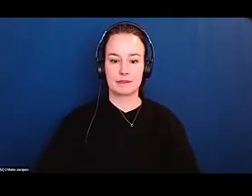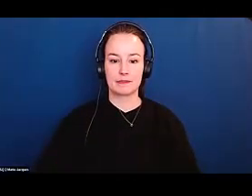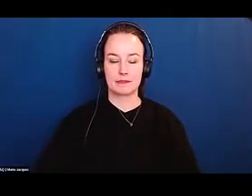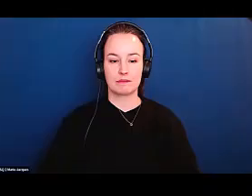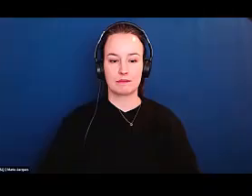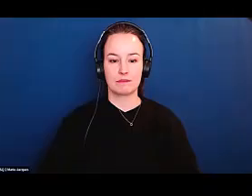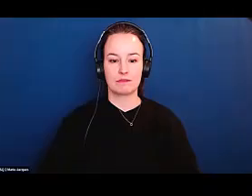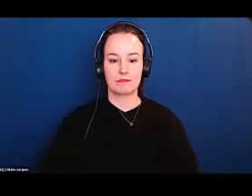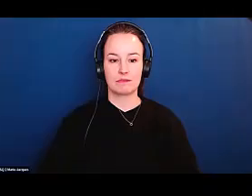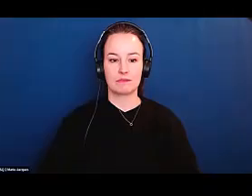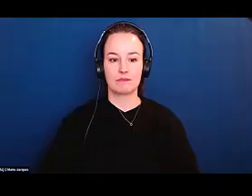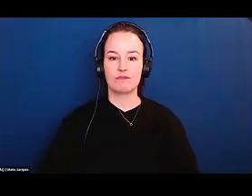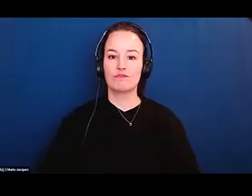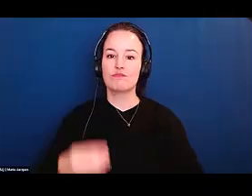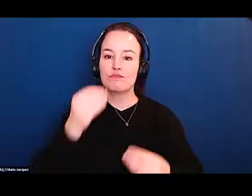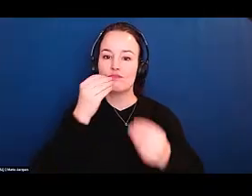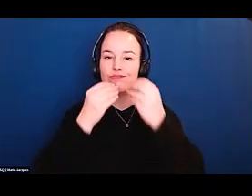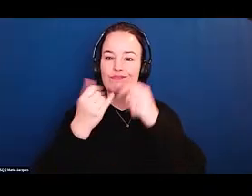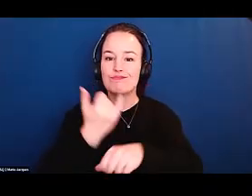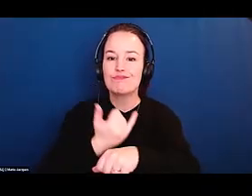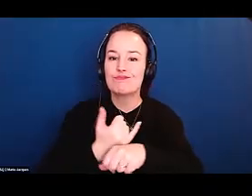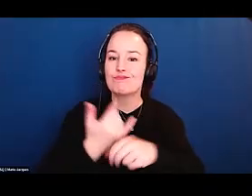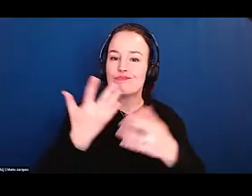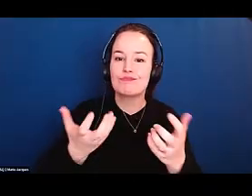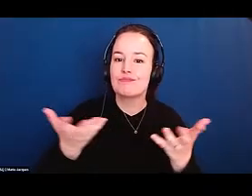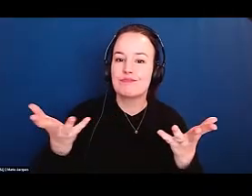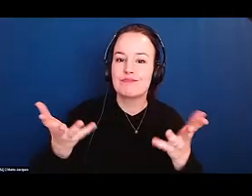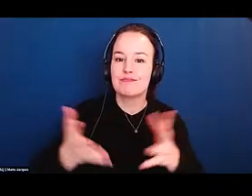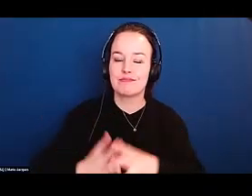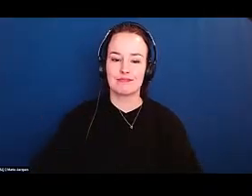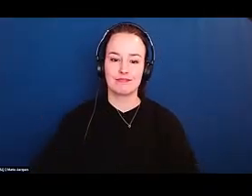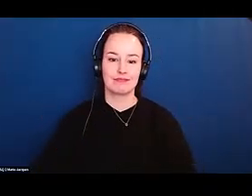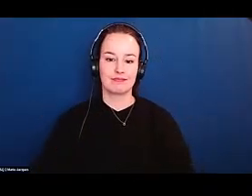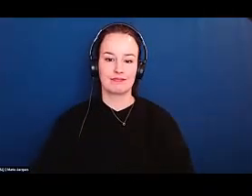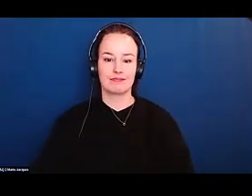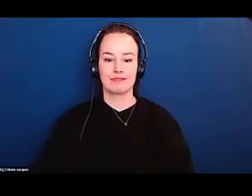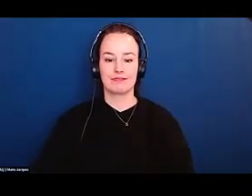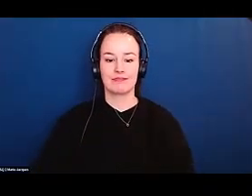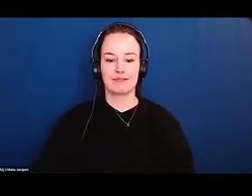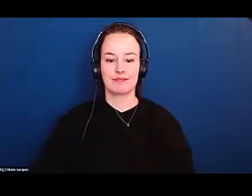Qu'est-ce que vous souhaitez prendre pour le petit déjeuner?